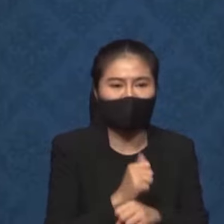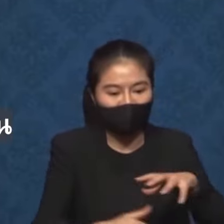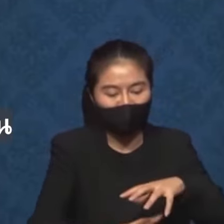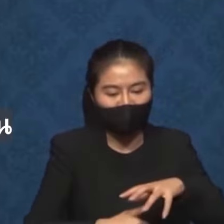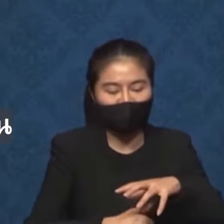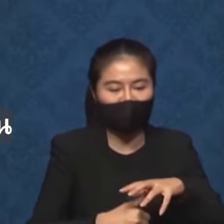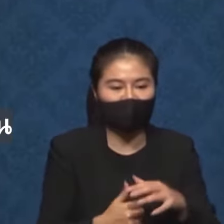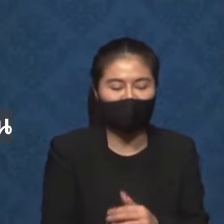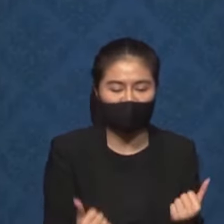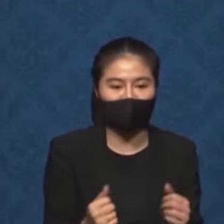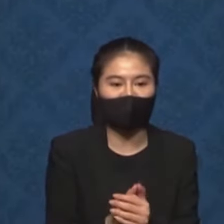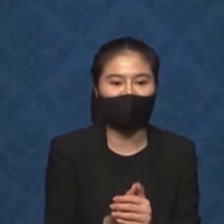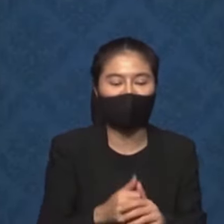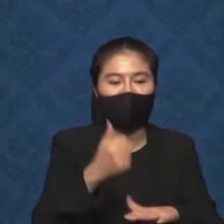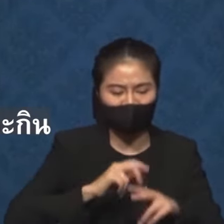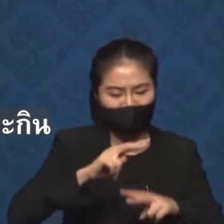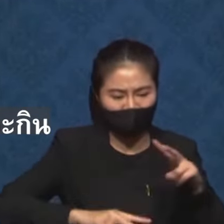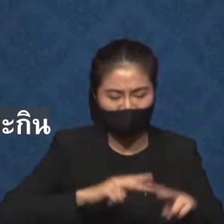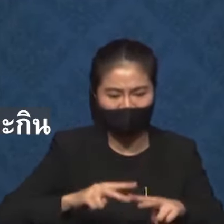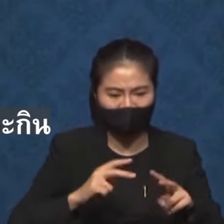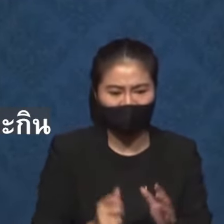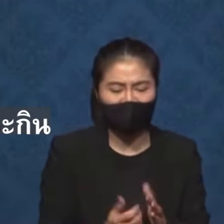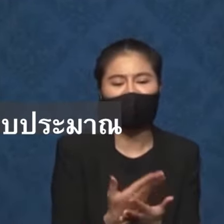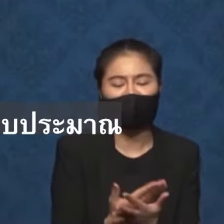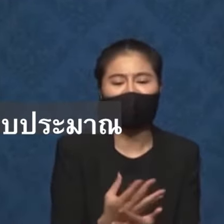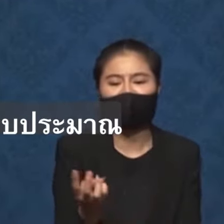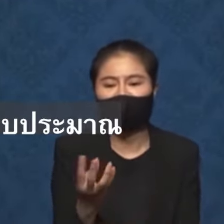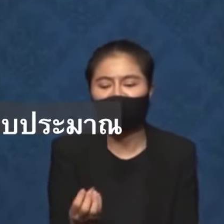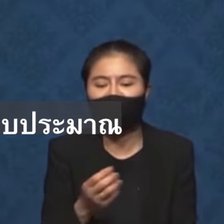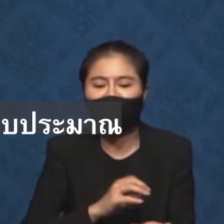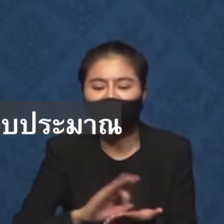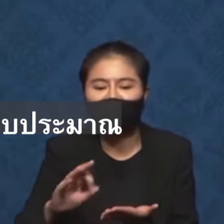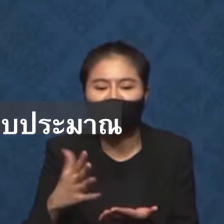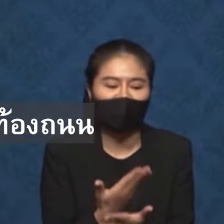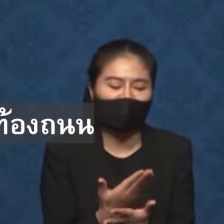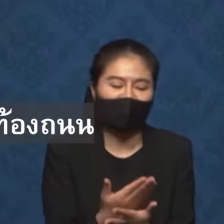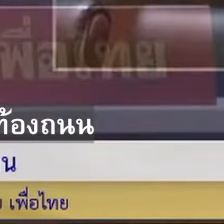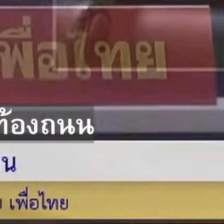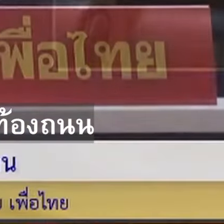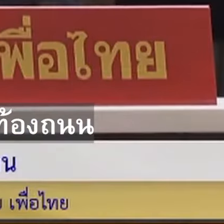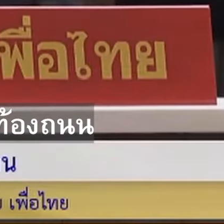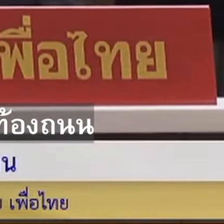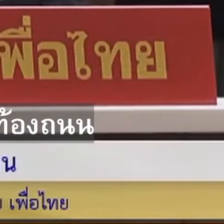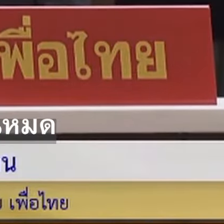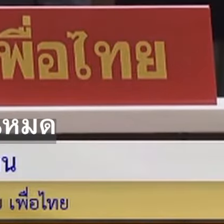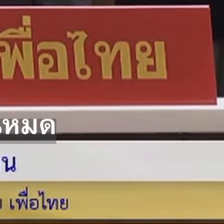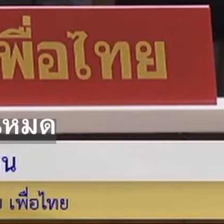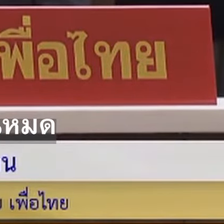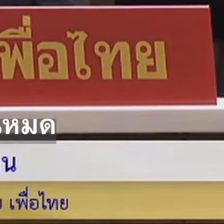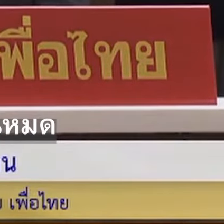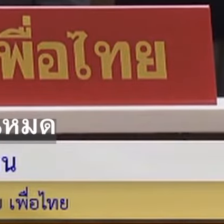ถ้าวันนี้ผู้นำชุมชนอสมเขาไม่มีข้าวจะกินไม่มีเบี้ยเลี้ยงไม่มีงบประมาณที่จะมาดูแลตามท้องถนน